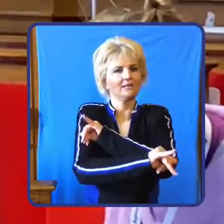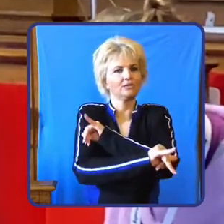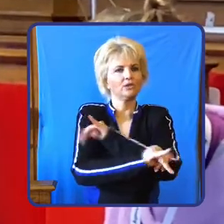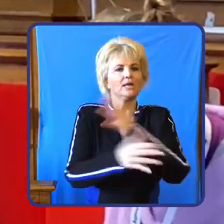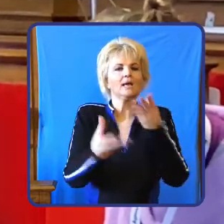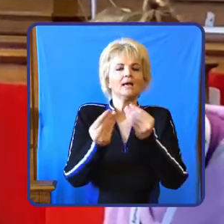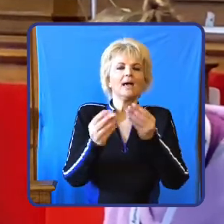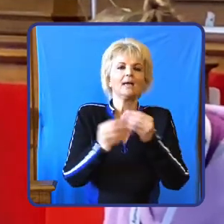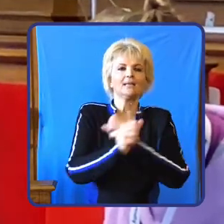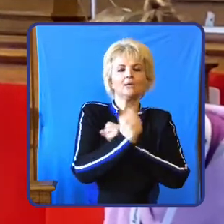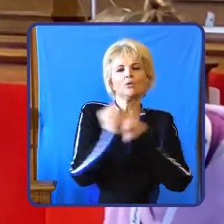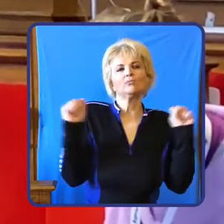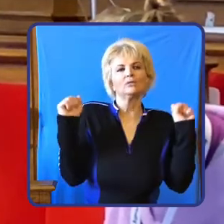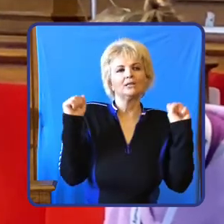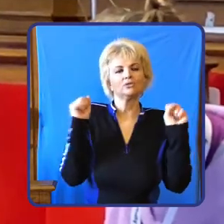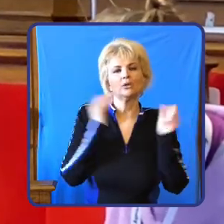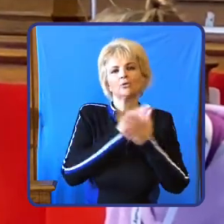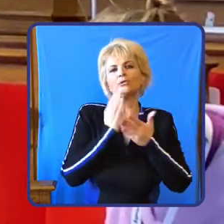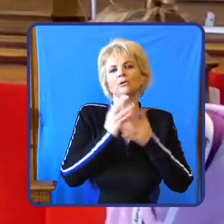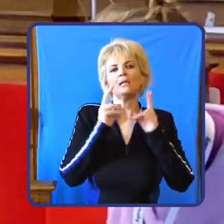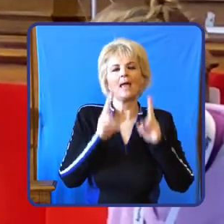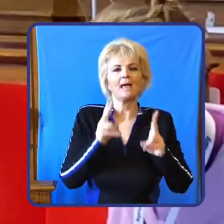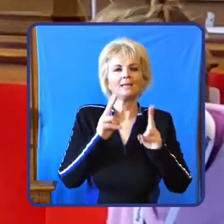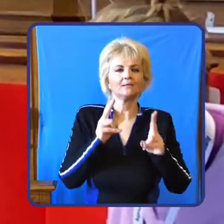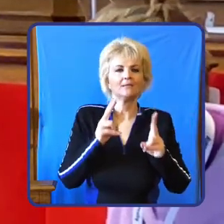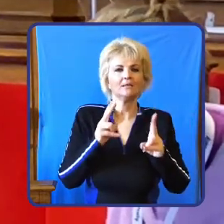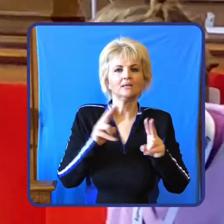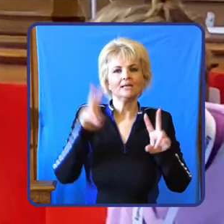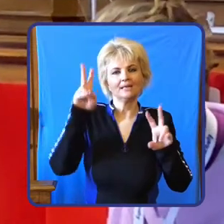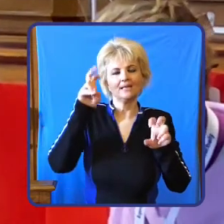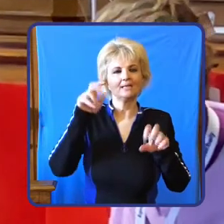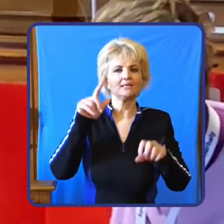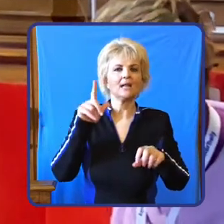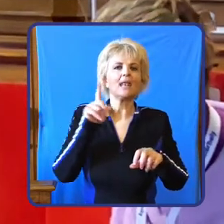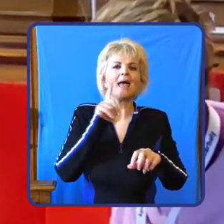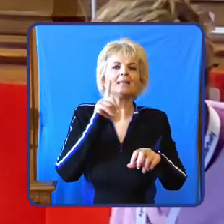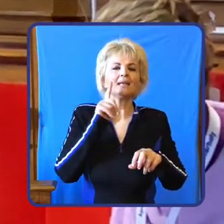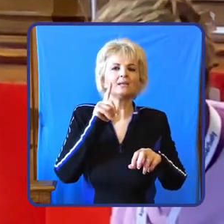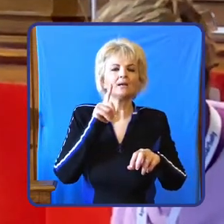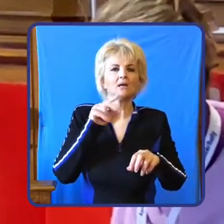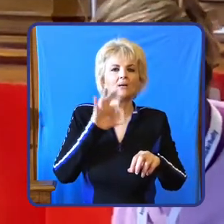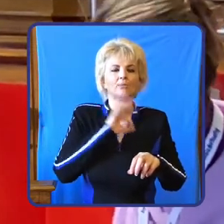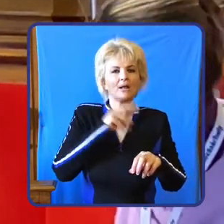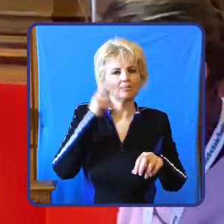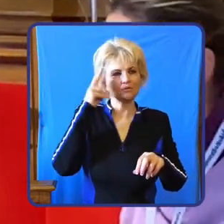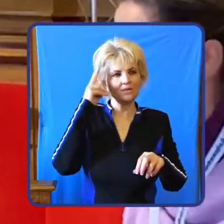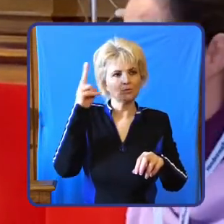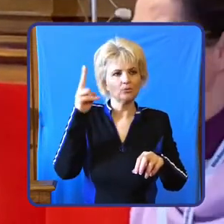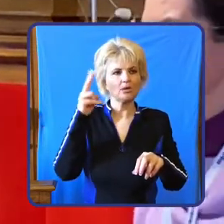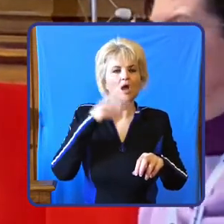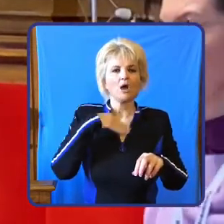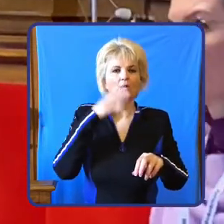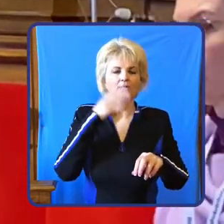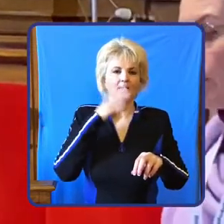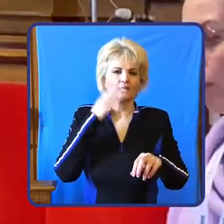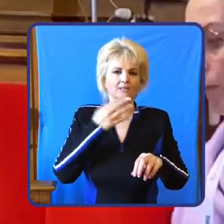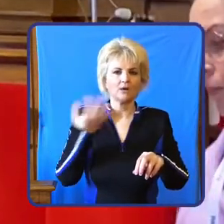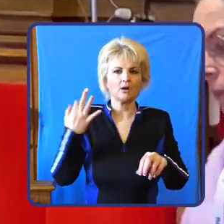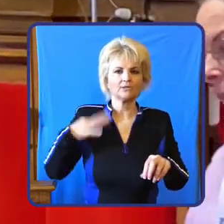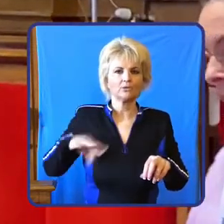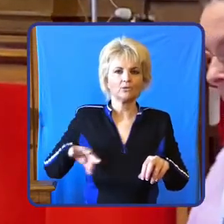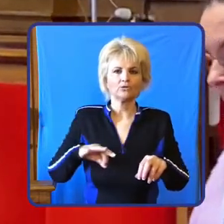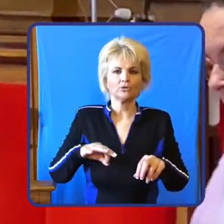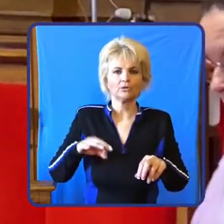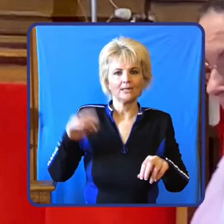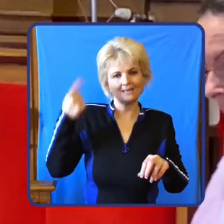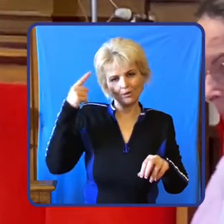kommunista között idézhetem Lenint. Én úgy gondolom, hogy polgármester úr most már a Fidesz hasznos idiótája, és láthattuk a tegnapi